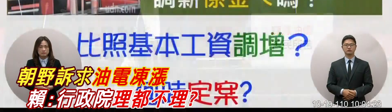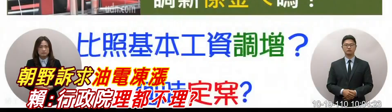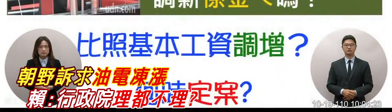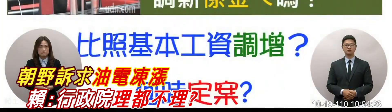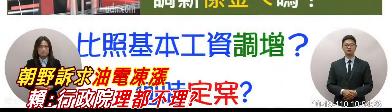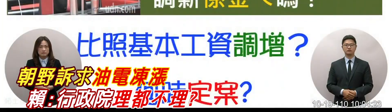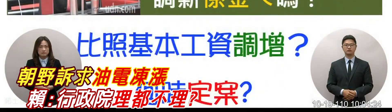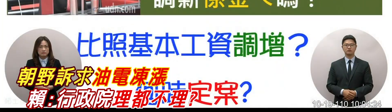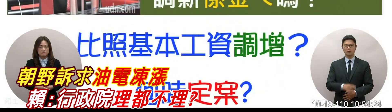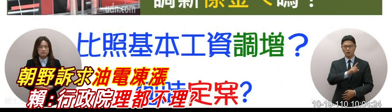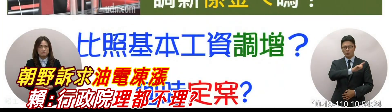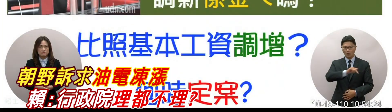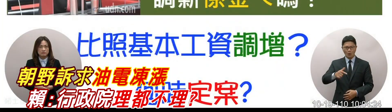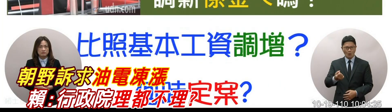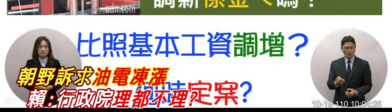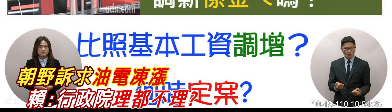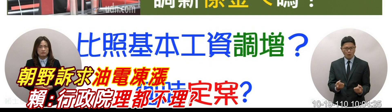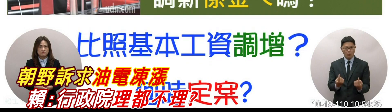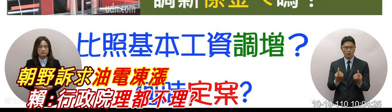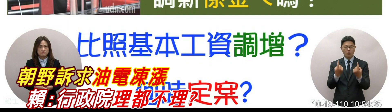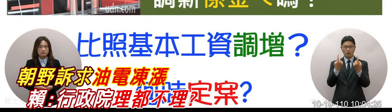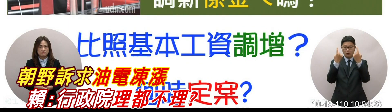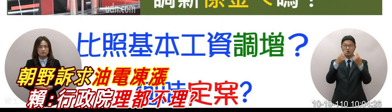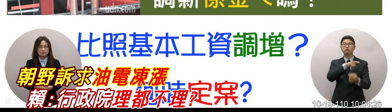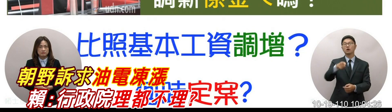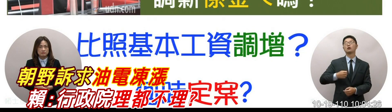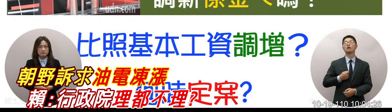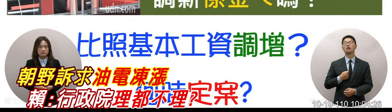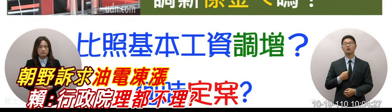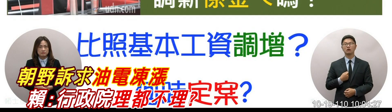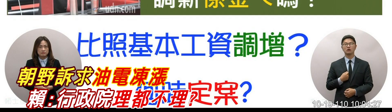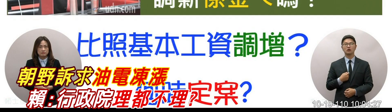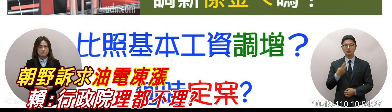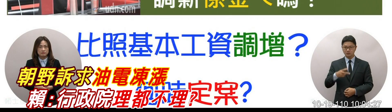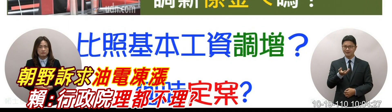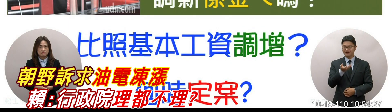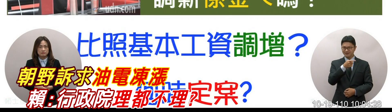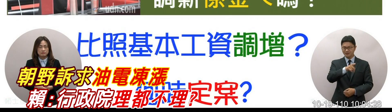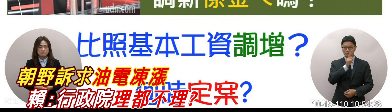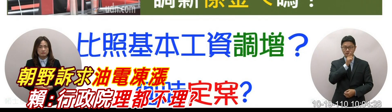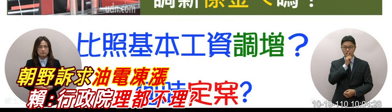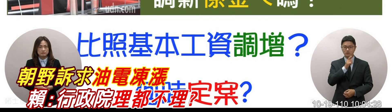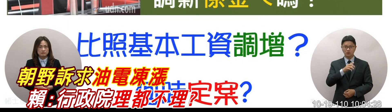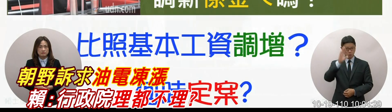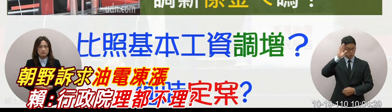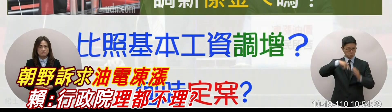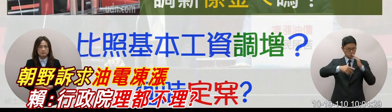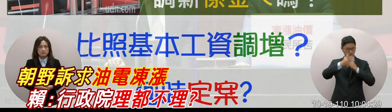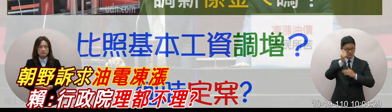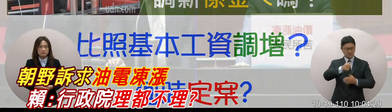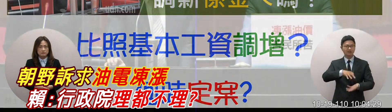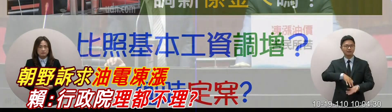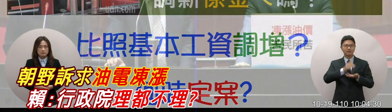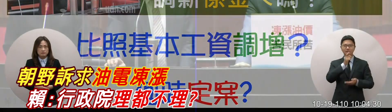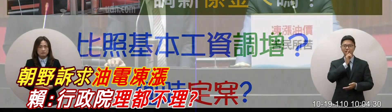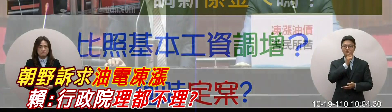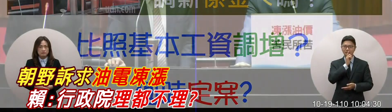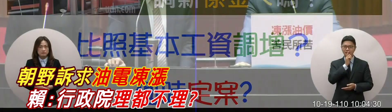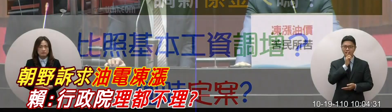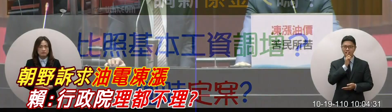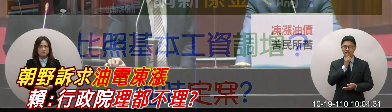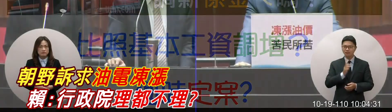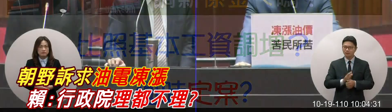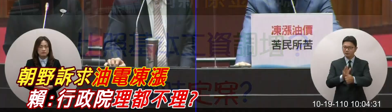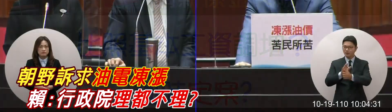既然物价都涨了嘛，你们也知道嘛，那你也提到了，苏院长也提到了，要